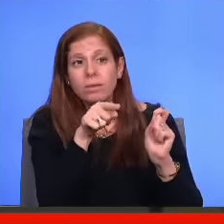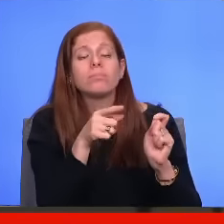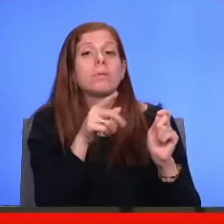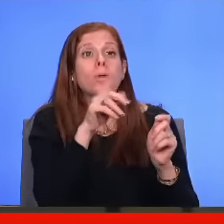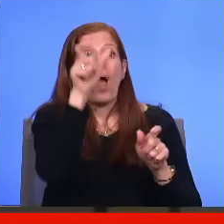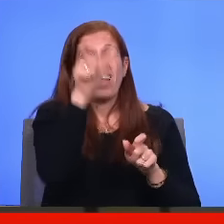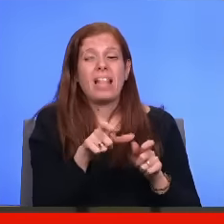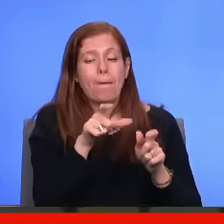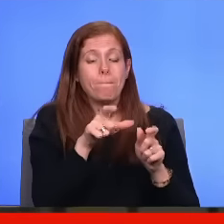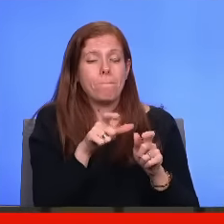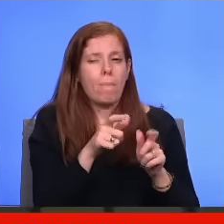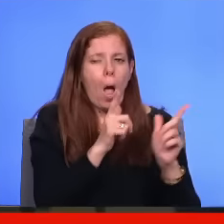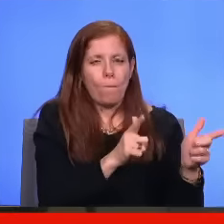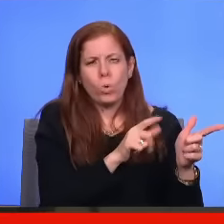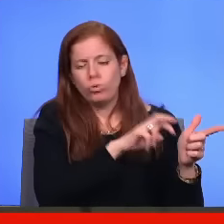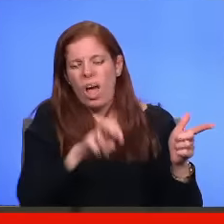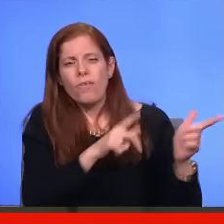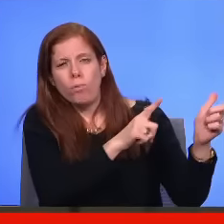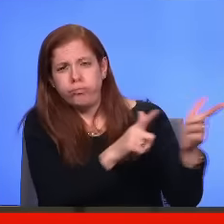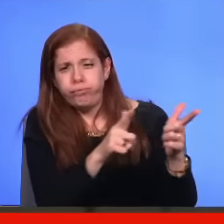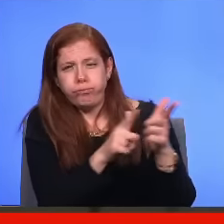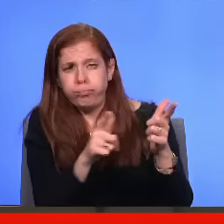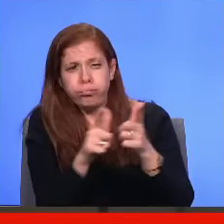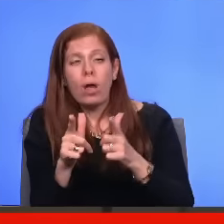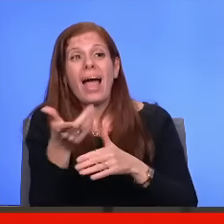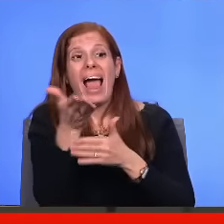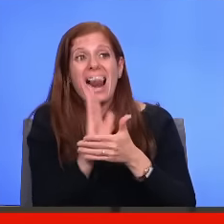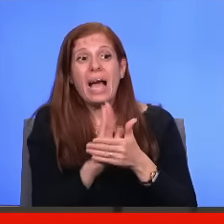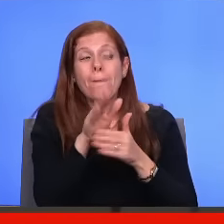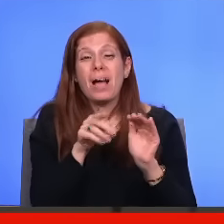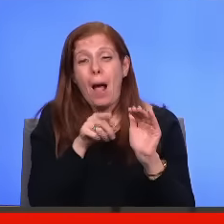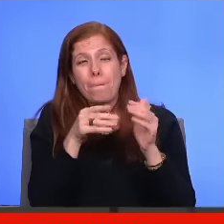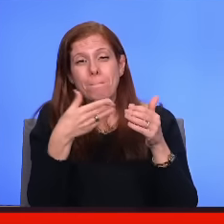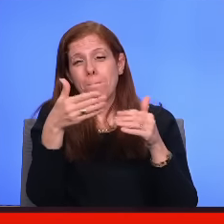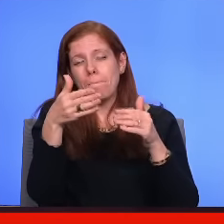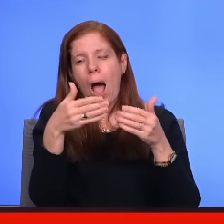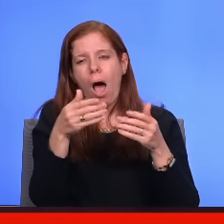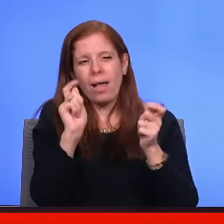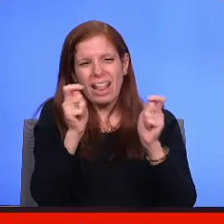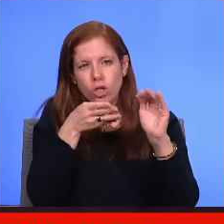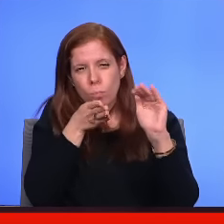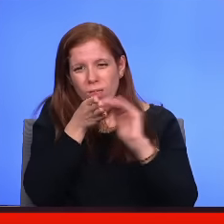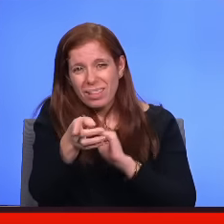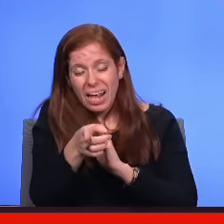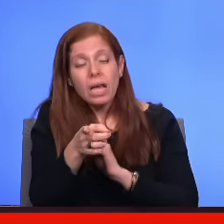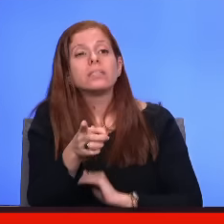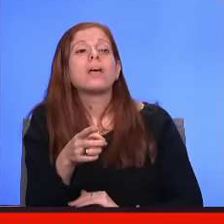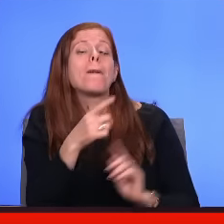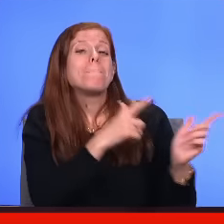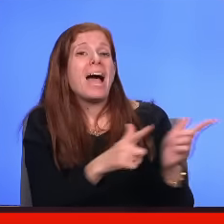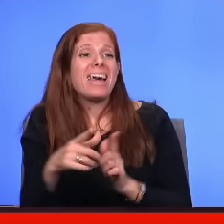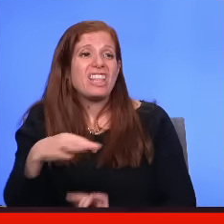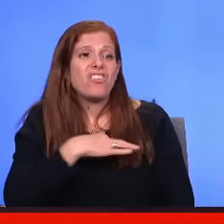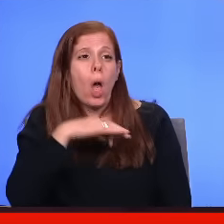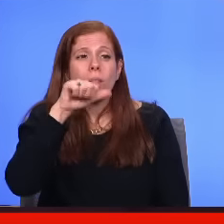והחל לראות מספר רב של כדורים חלקם גם חדרו את דלת המועדון מהירי נפגעה עודי הגבאי בת